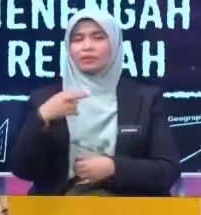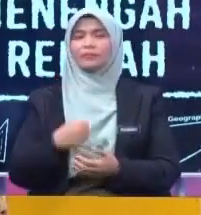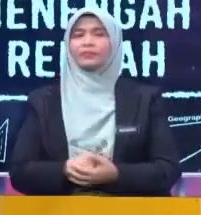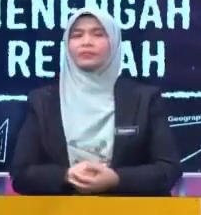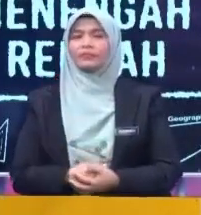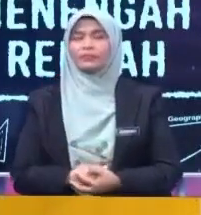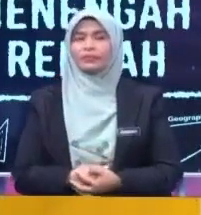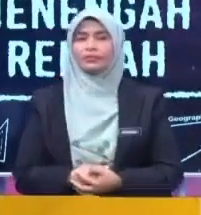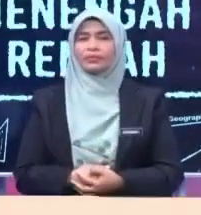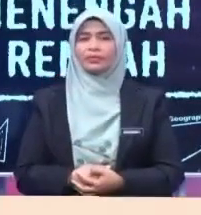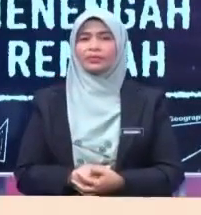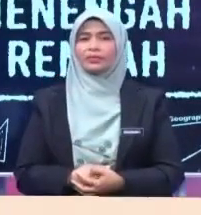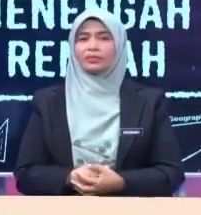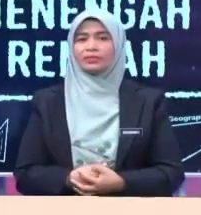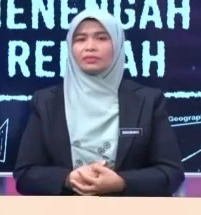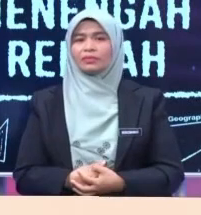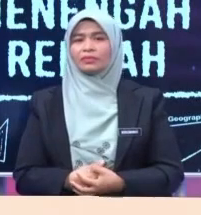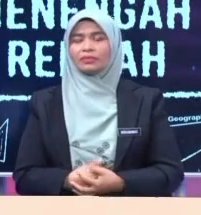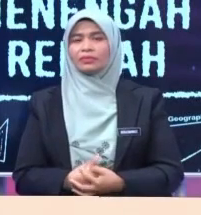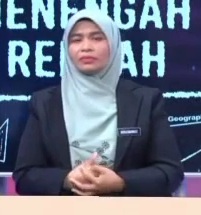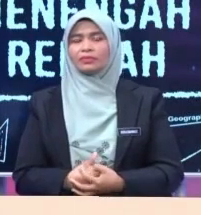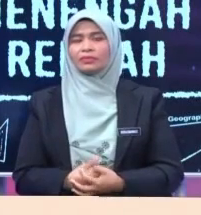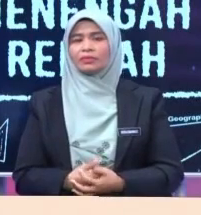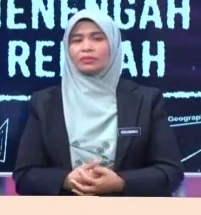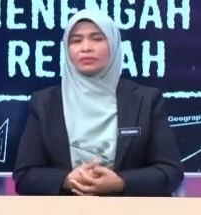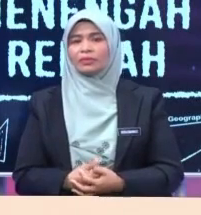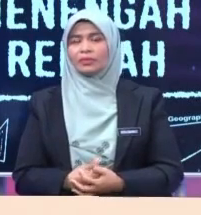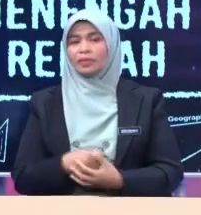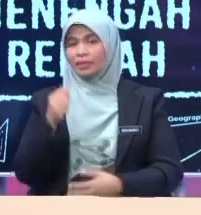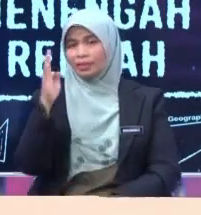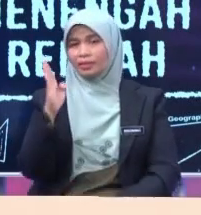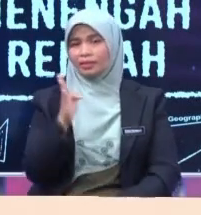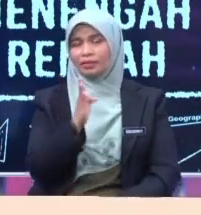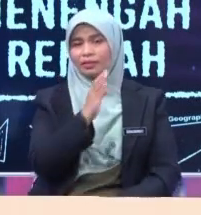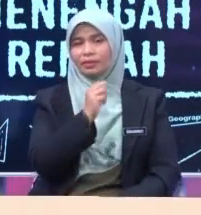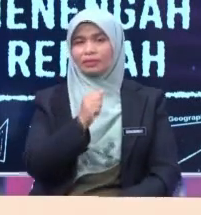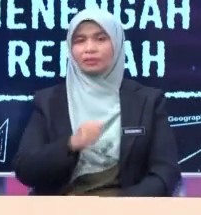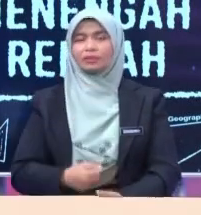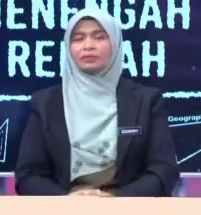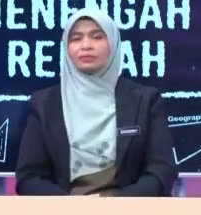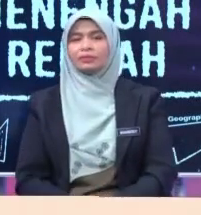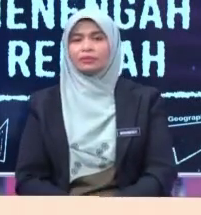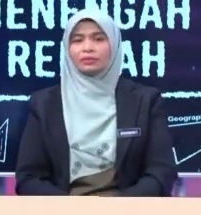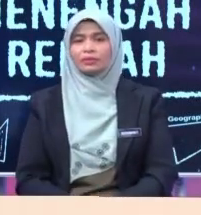a'udzubillahi minasyaitonirrajim, wallazina kafaru wa kazzabu bi ayatina